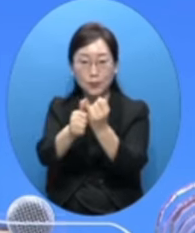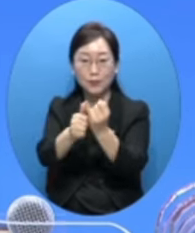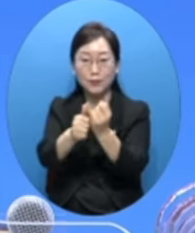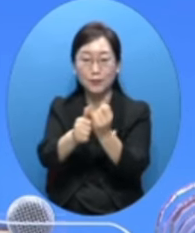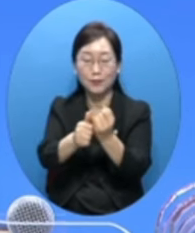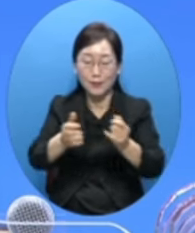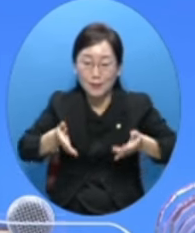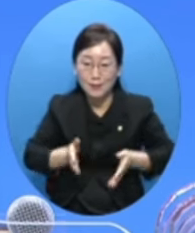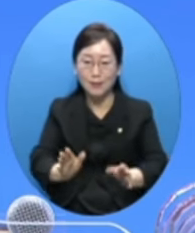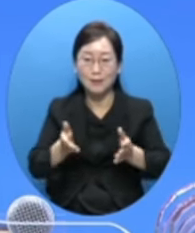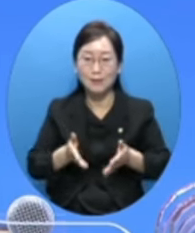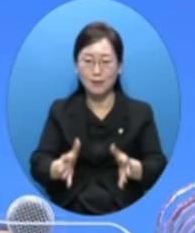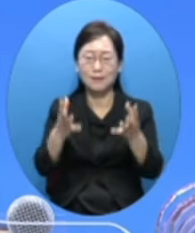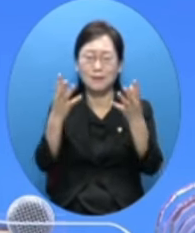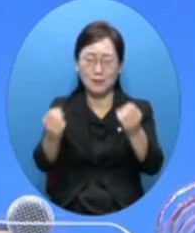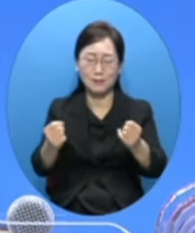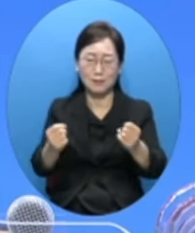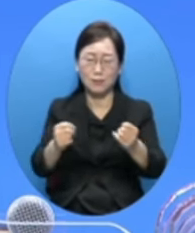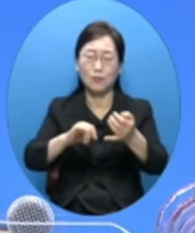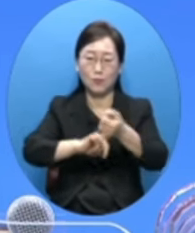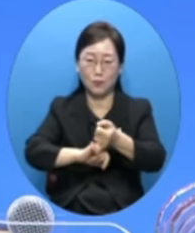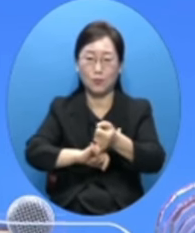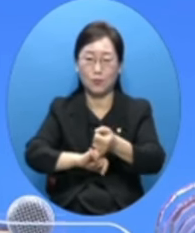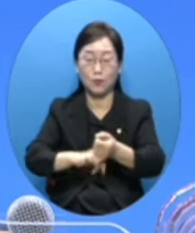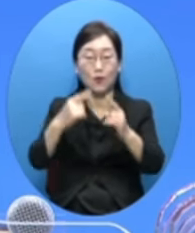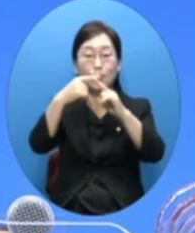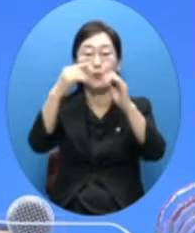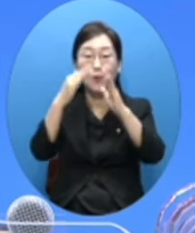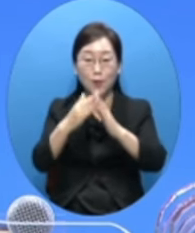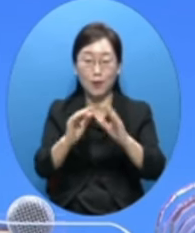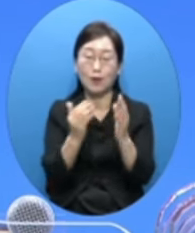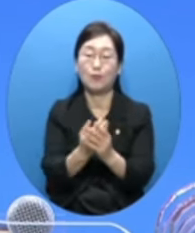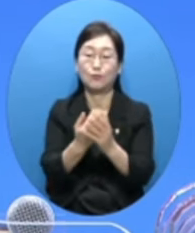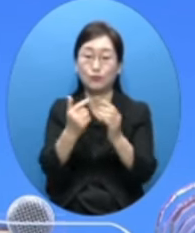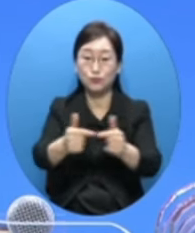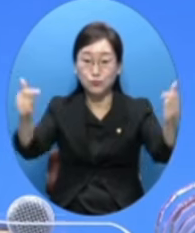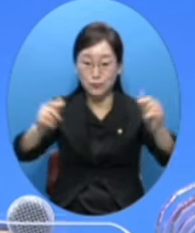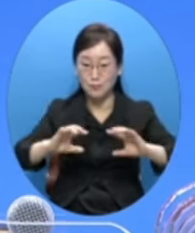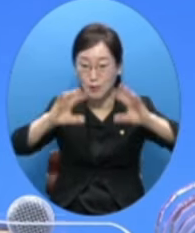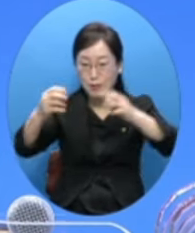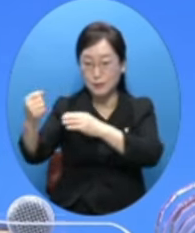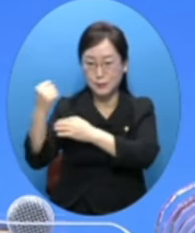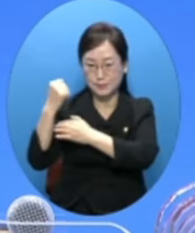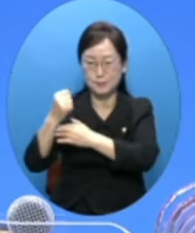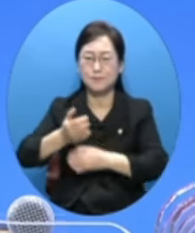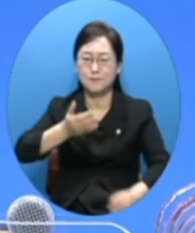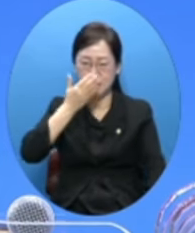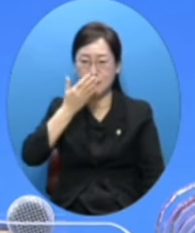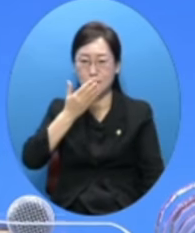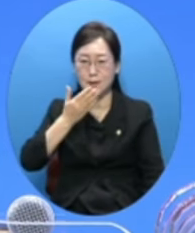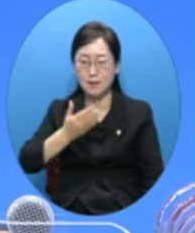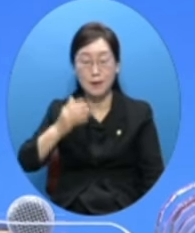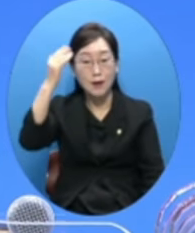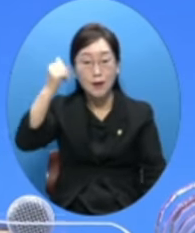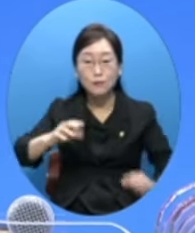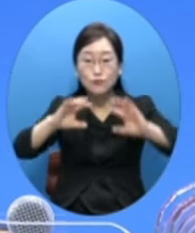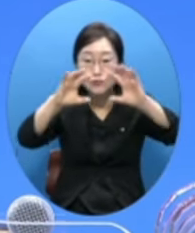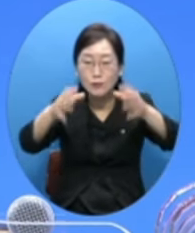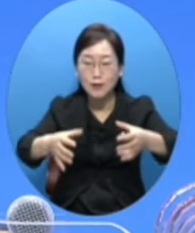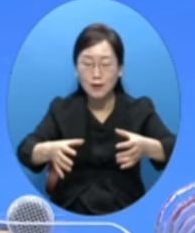자녀를 많이 낳아야 합니다. 그래야 교회가 부흥하고 이 나라가 부강한 나라가 되는 것입니다. 우리 대한민국이 전